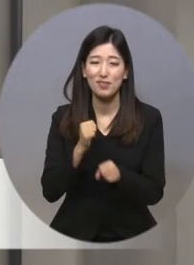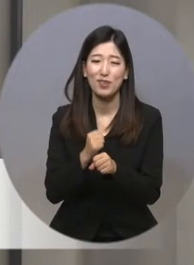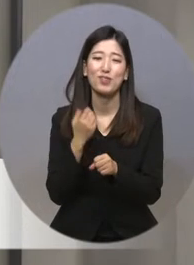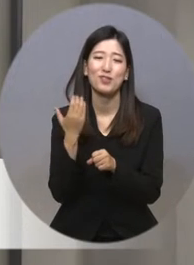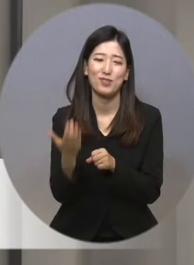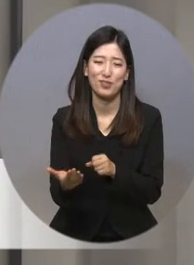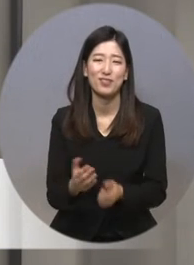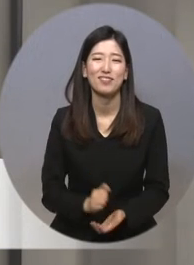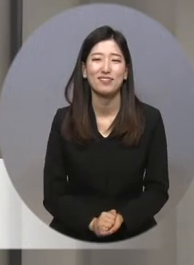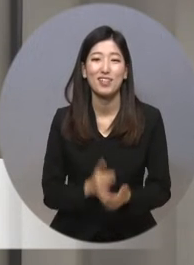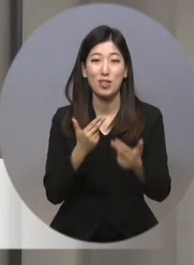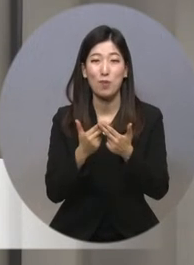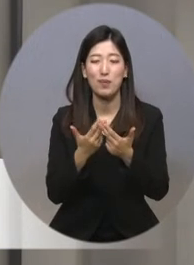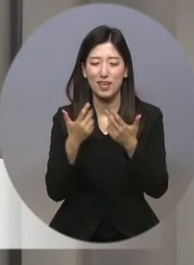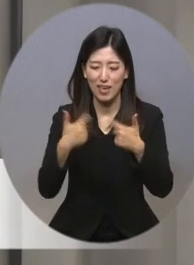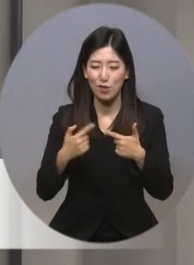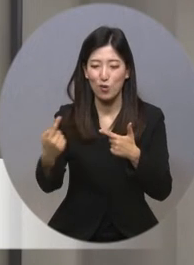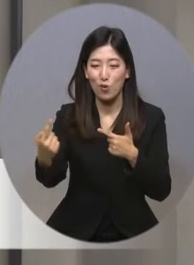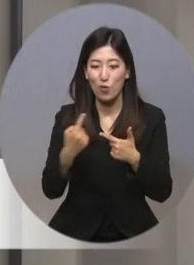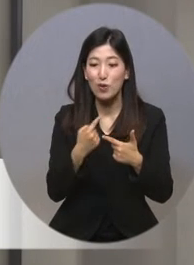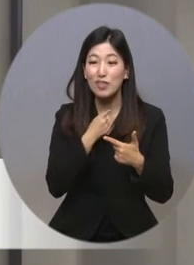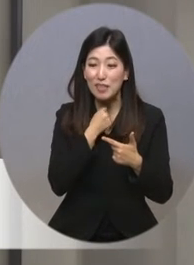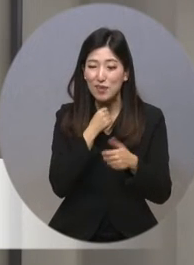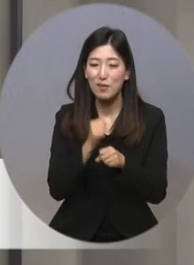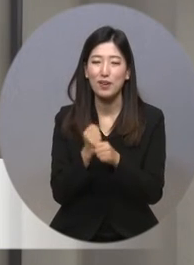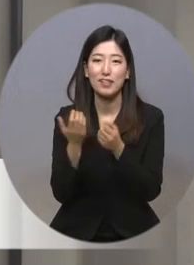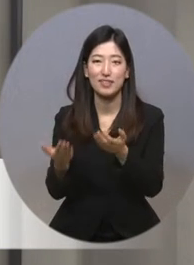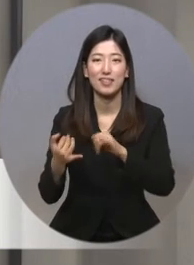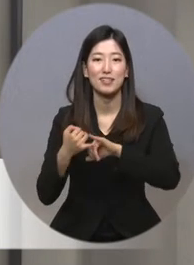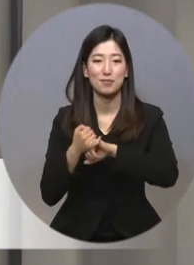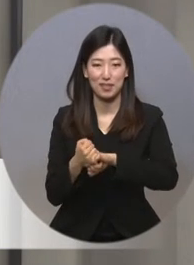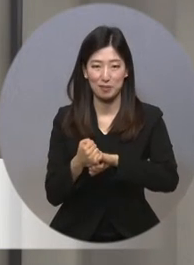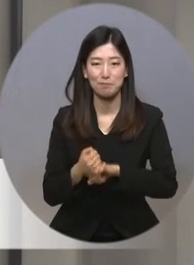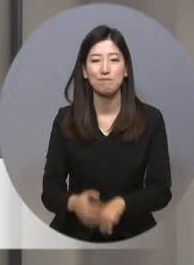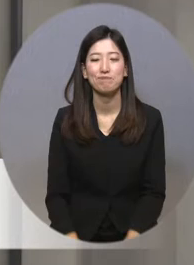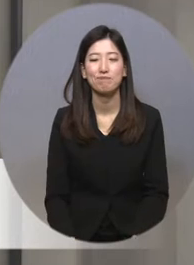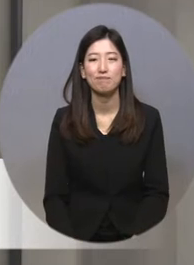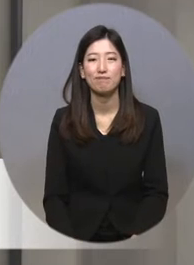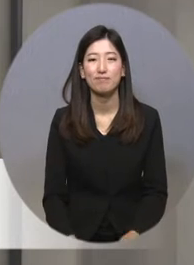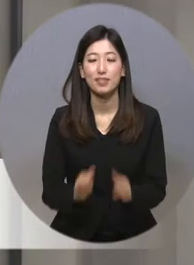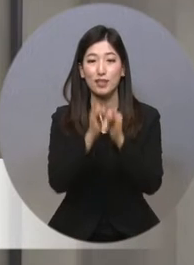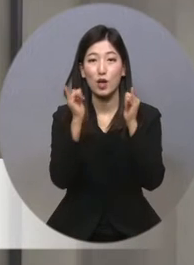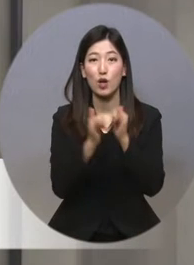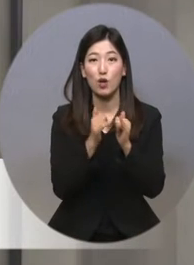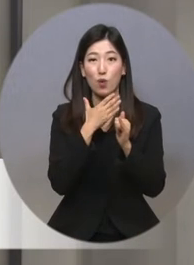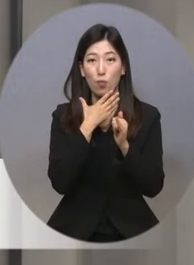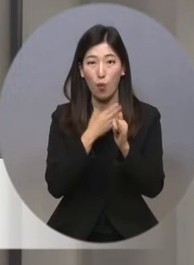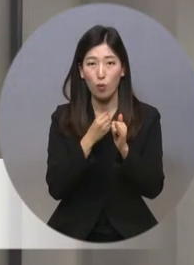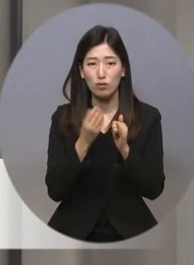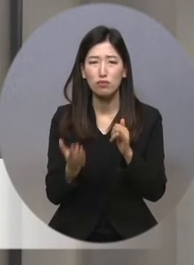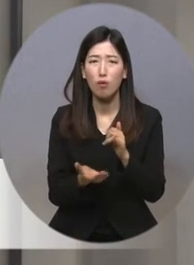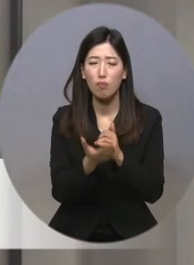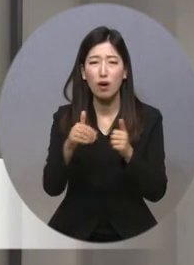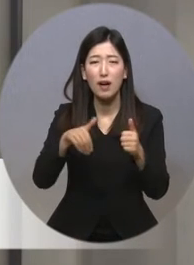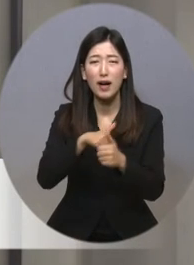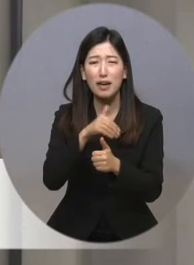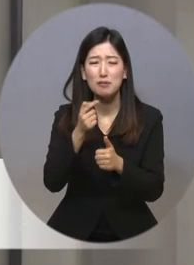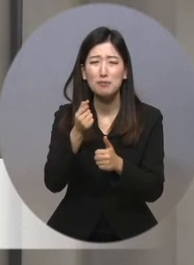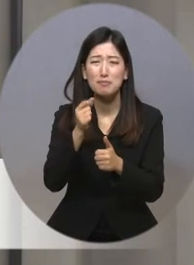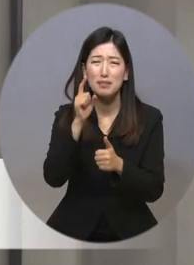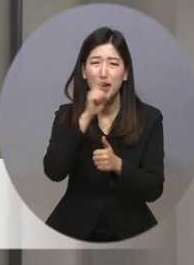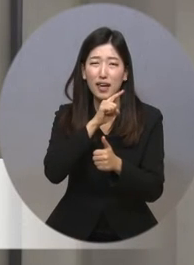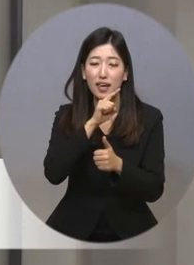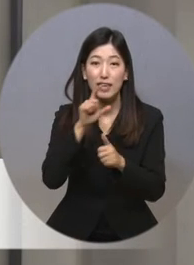약속을 7000원 너 걔 보려고 나오게 지금 막 사회복지 정도의 그 처음 날 향상 배도